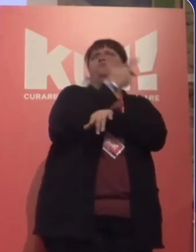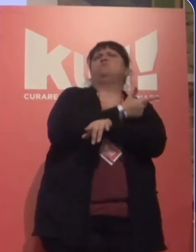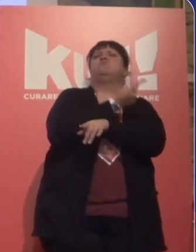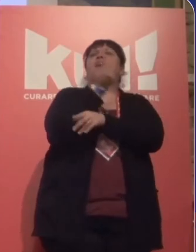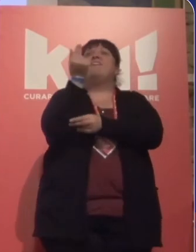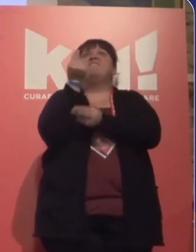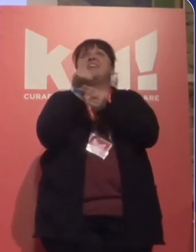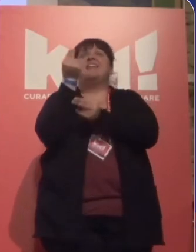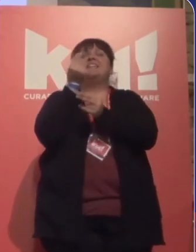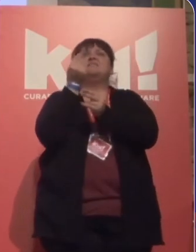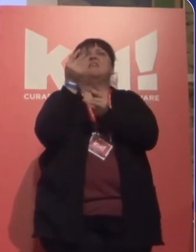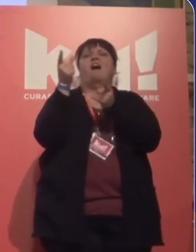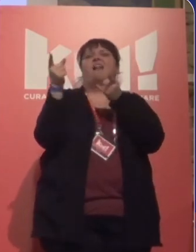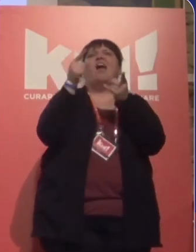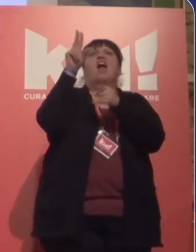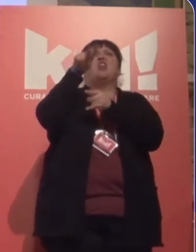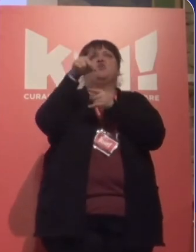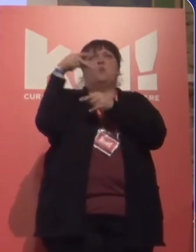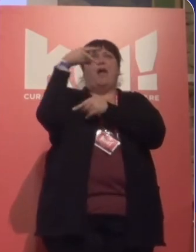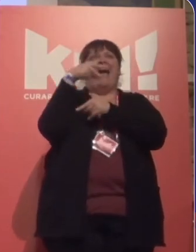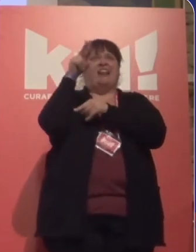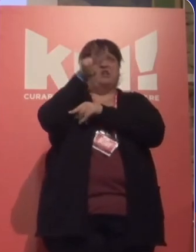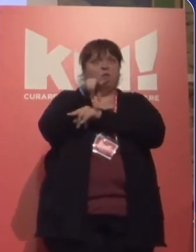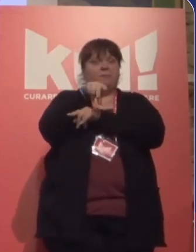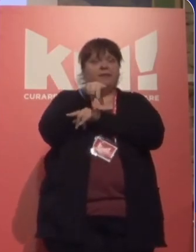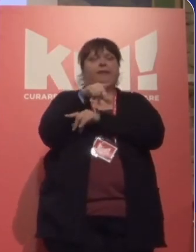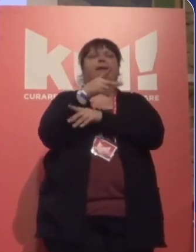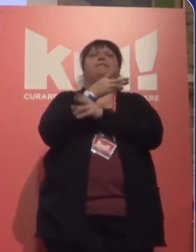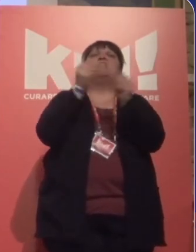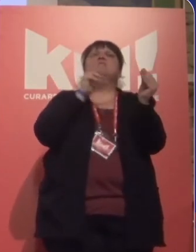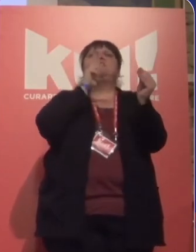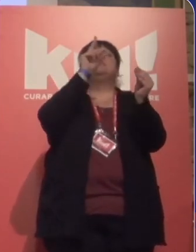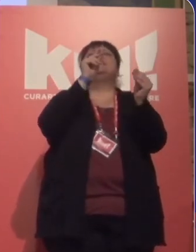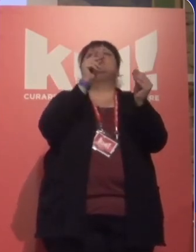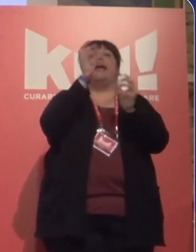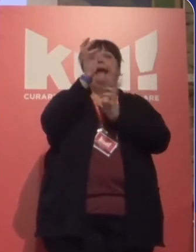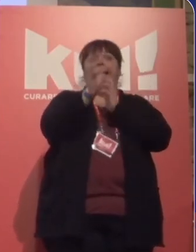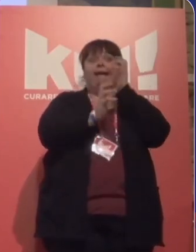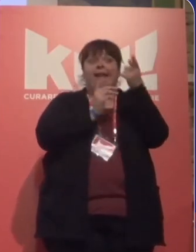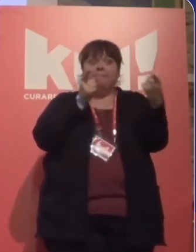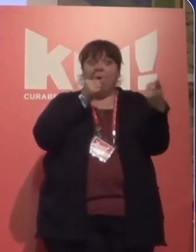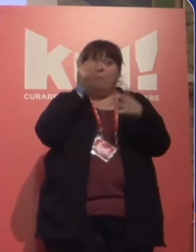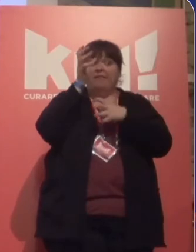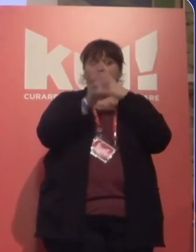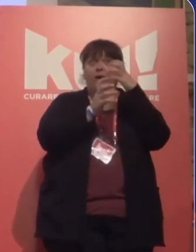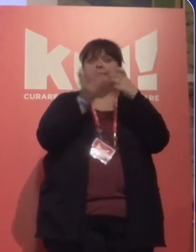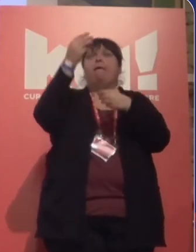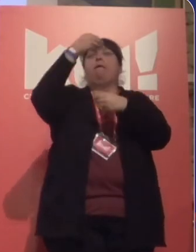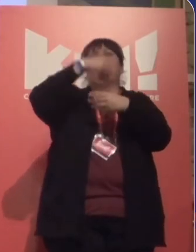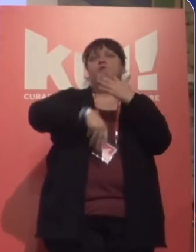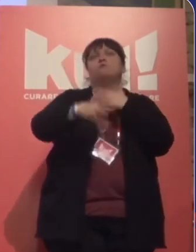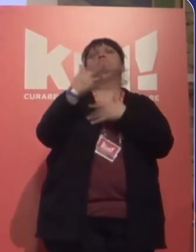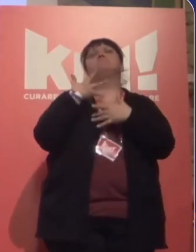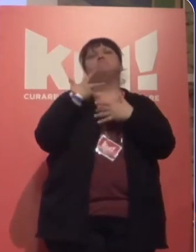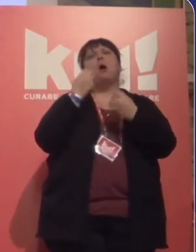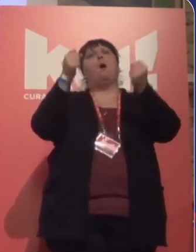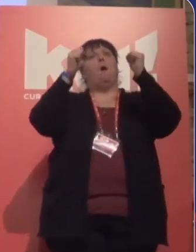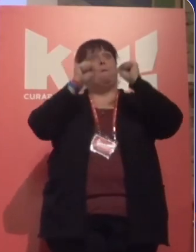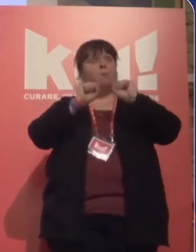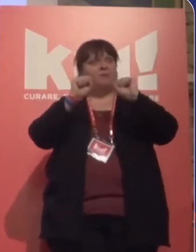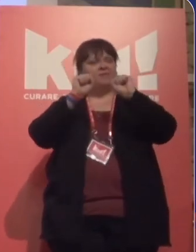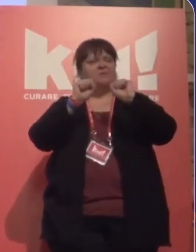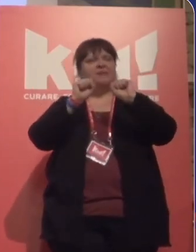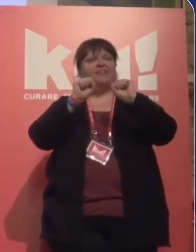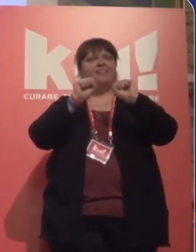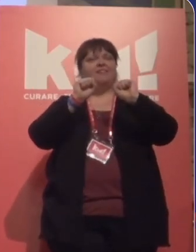nella crisi appunto vi è un opportunità è un concetto intrigante sul piano filosofico